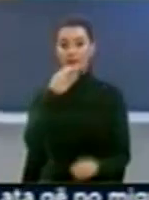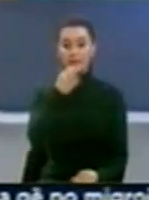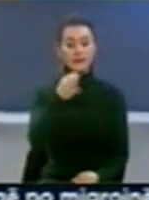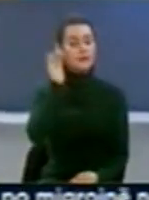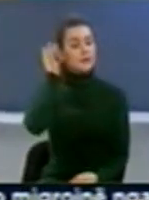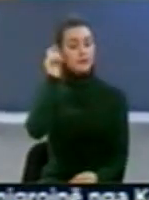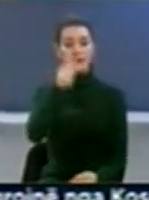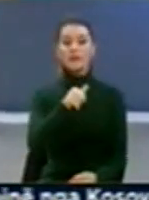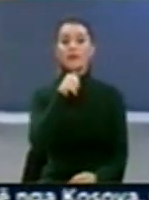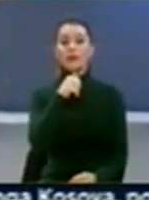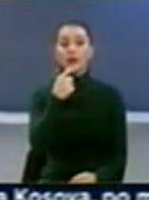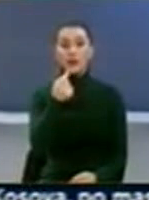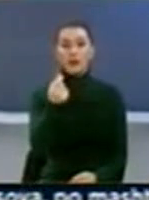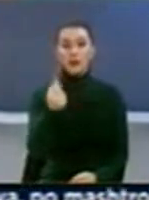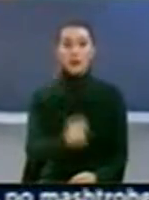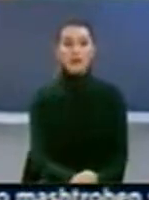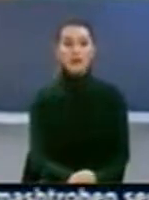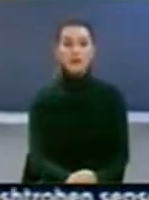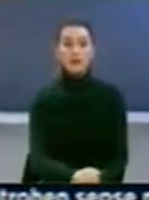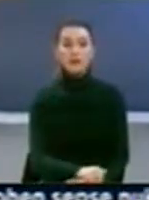Ministri Nimet Rahmani.